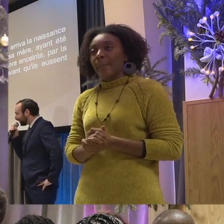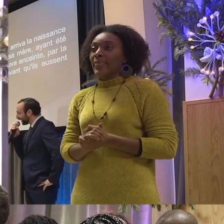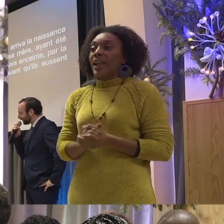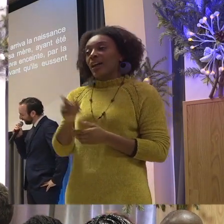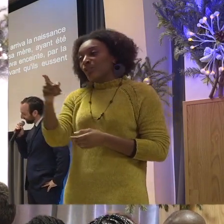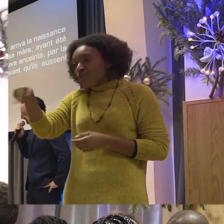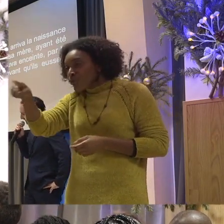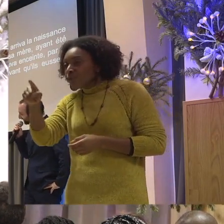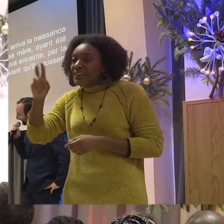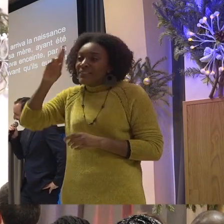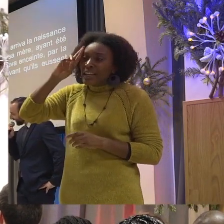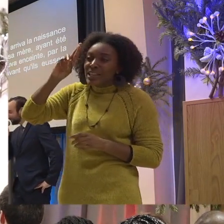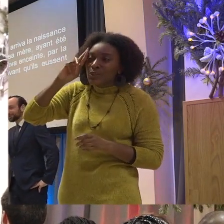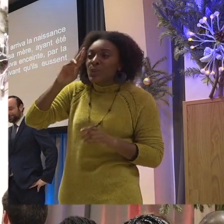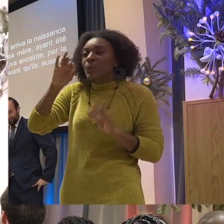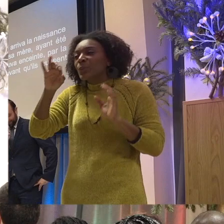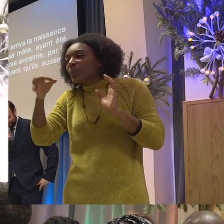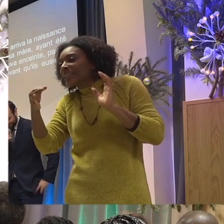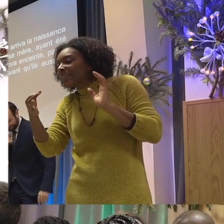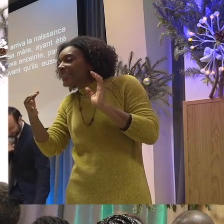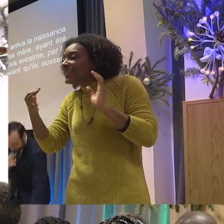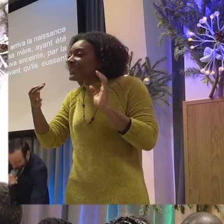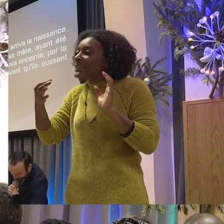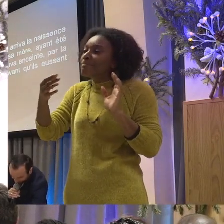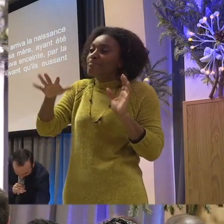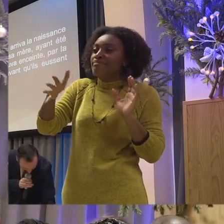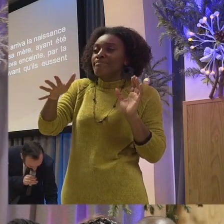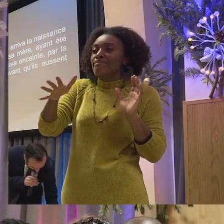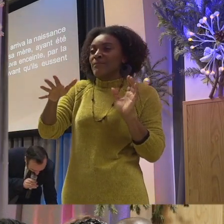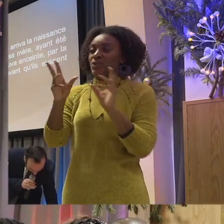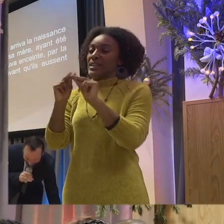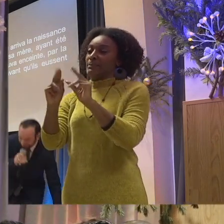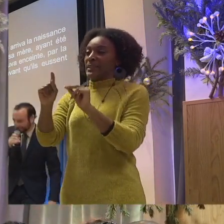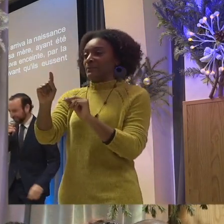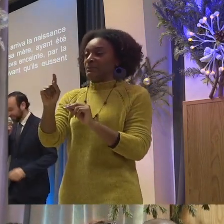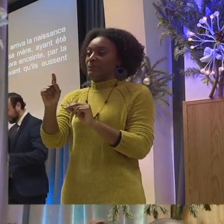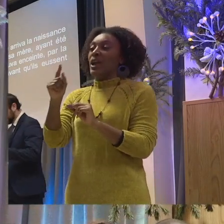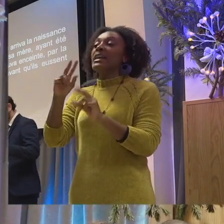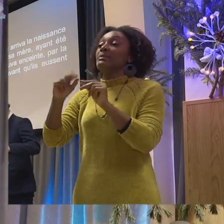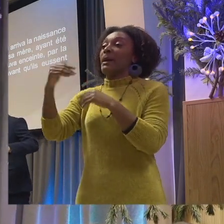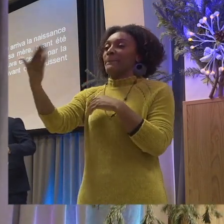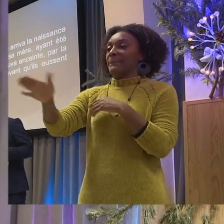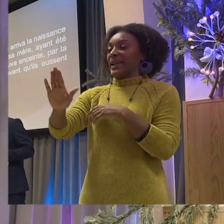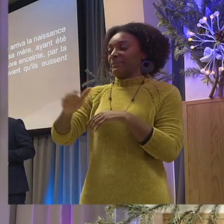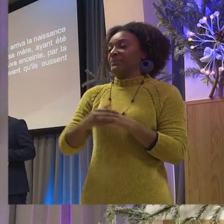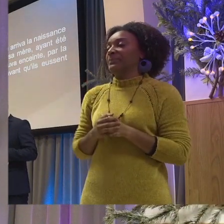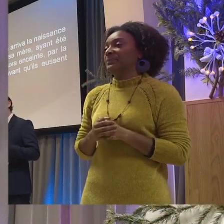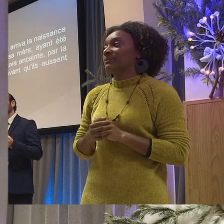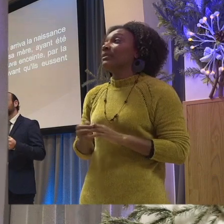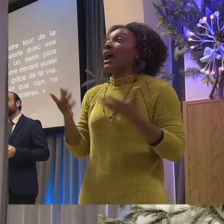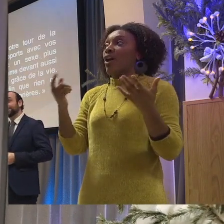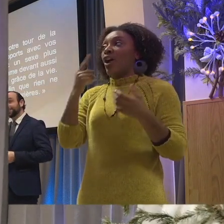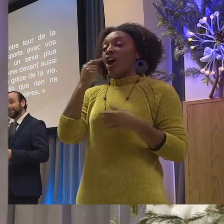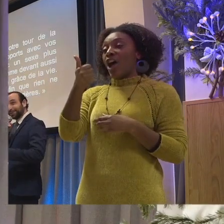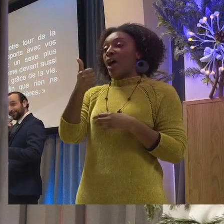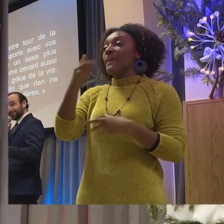vous avez raison. À une exception près. On va voir ça juste après. 1 Pierre, chapitre